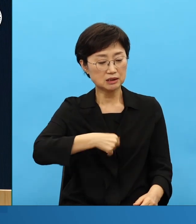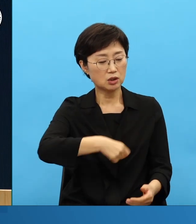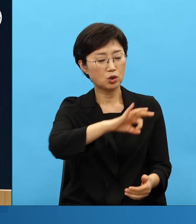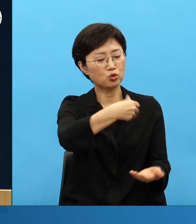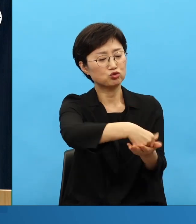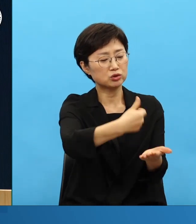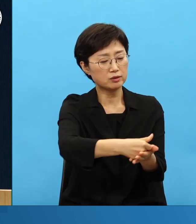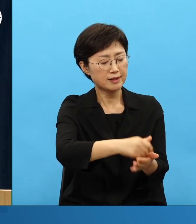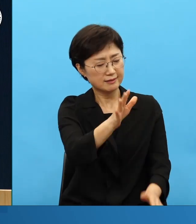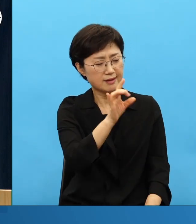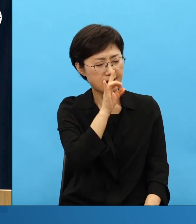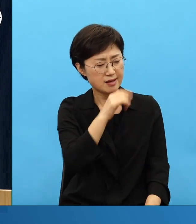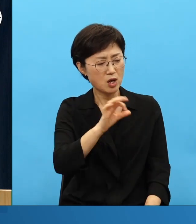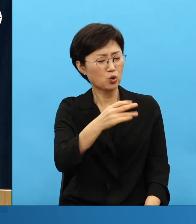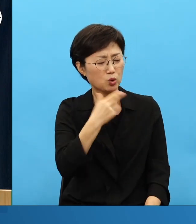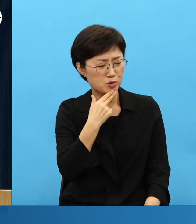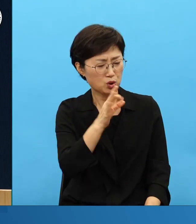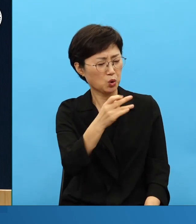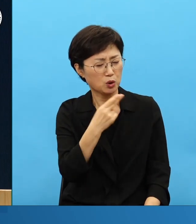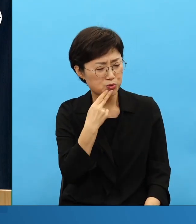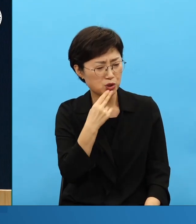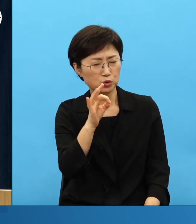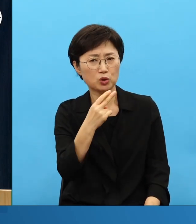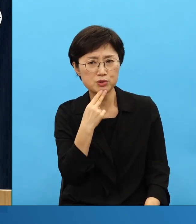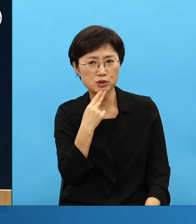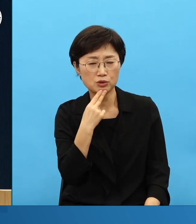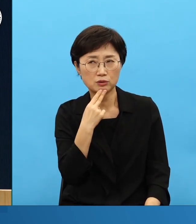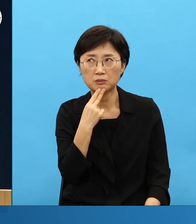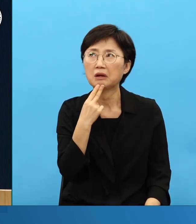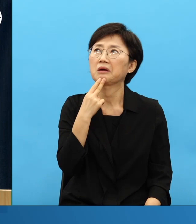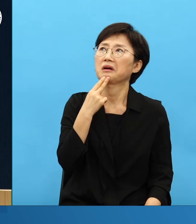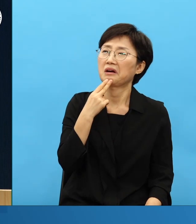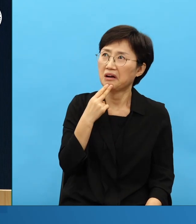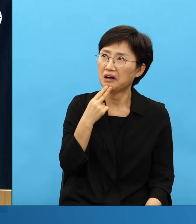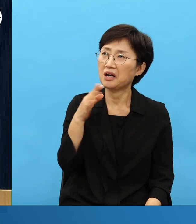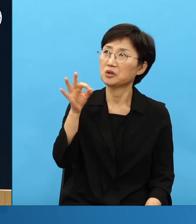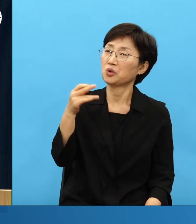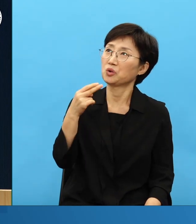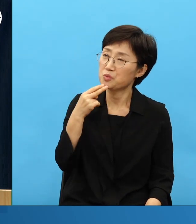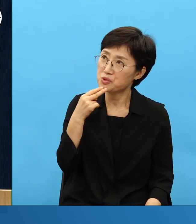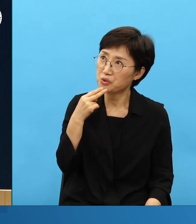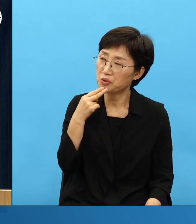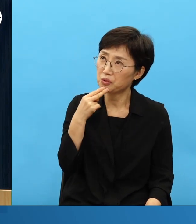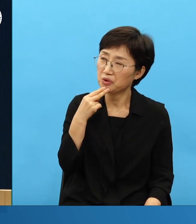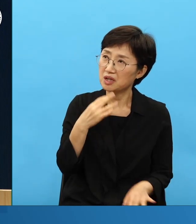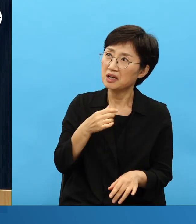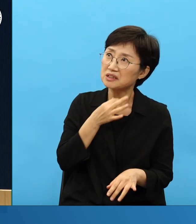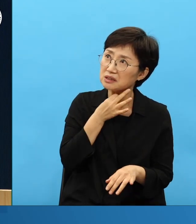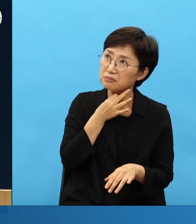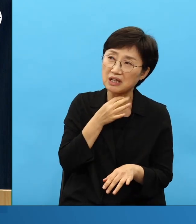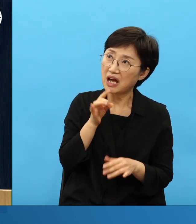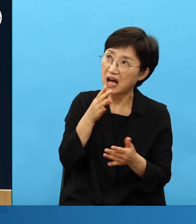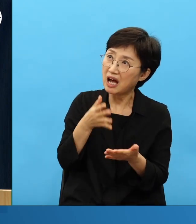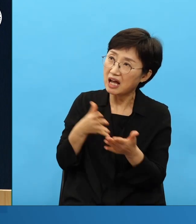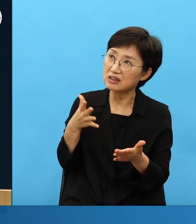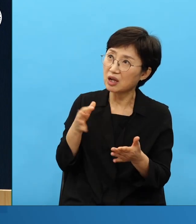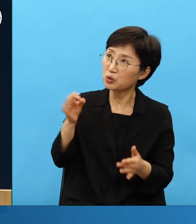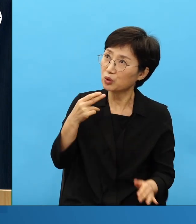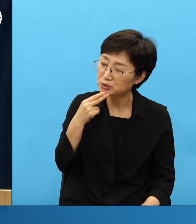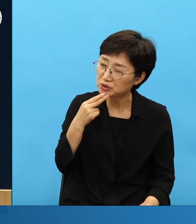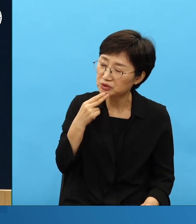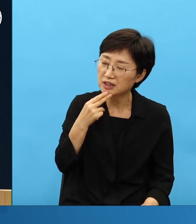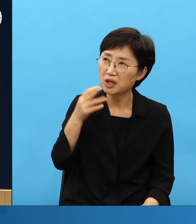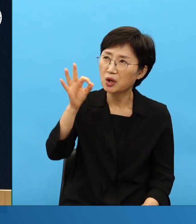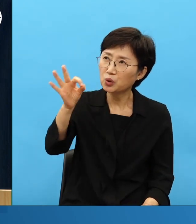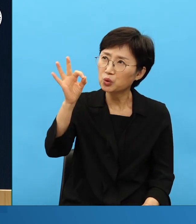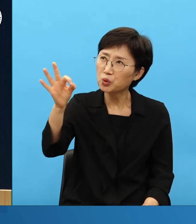수 it. 있는 건데 돈이 없어 못한다. 이게 아이들 각인되면요 돈이 하나님이 돼요. Because if you continue to speak that way to your children, for 그렇죠.